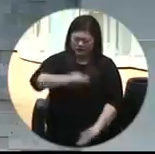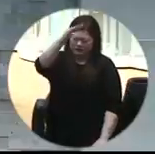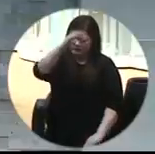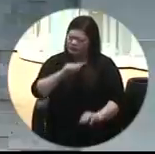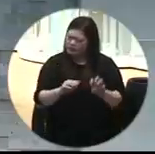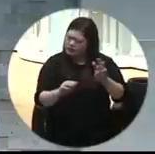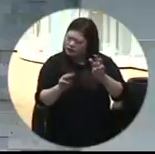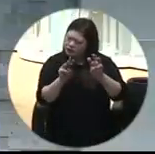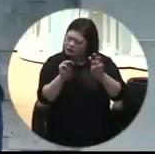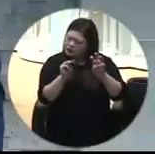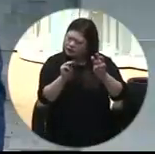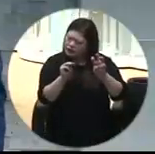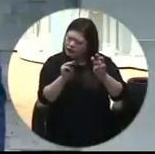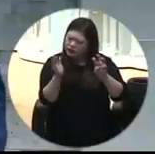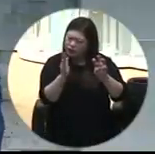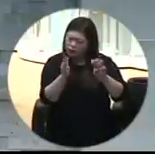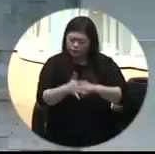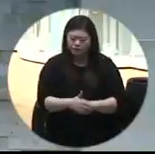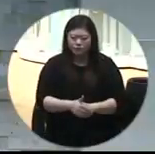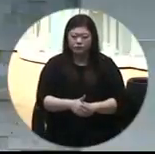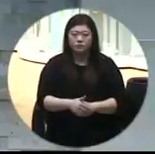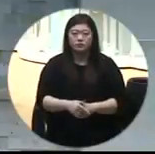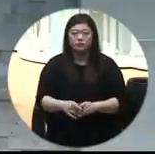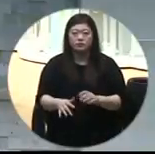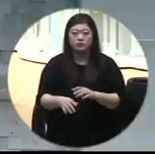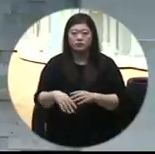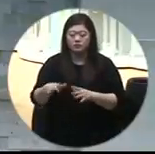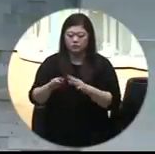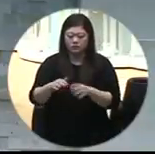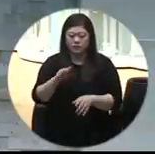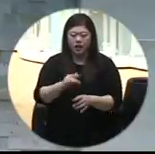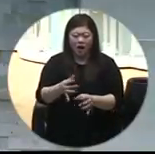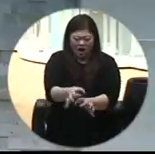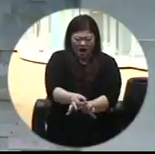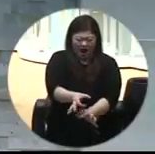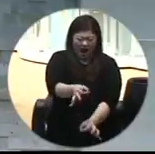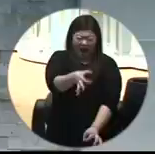대나무, 그 대나무를 한 손으로 잡고 뛰더라니까요.